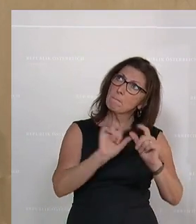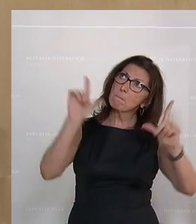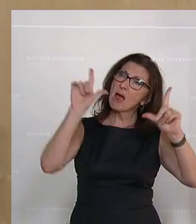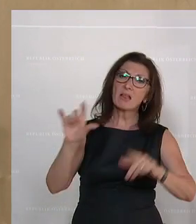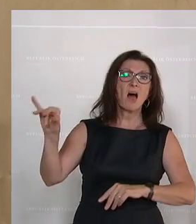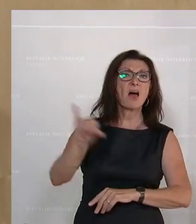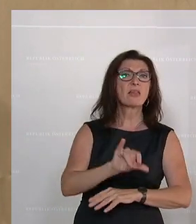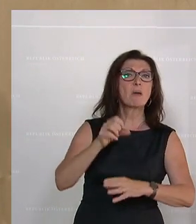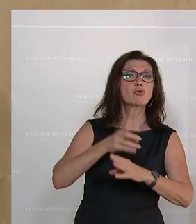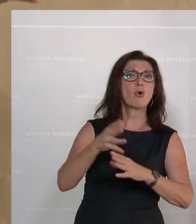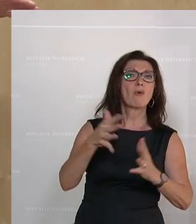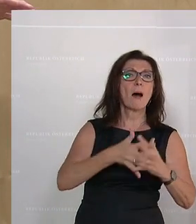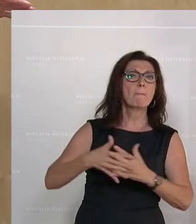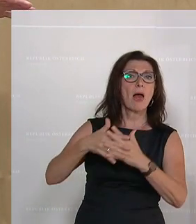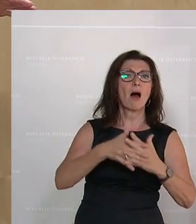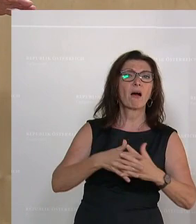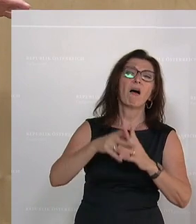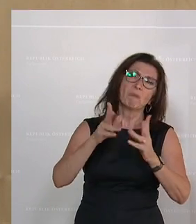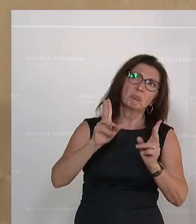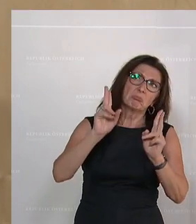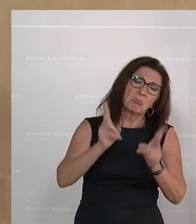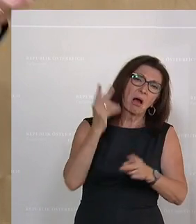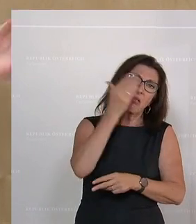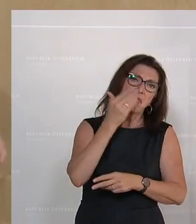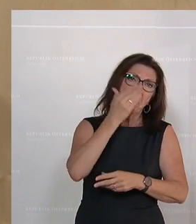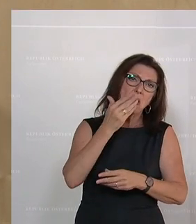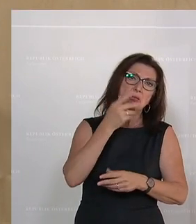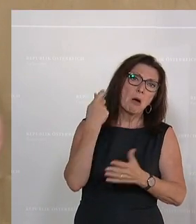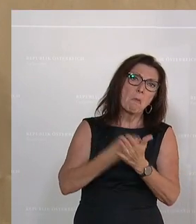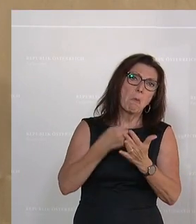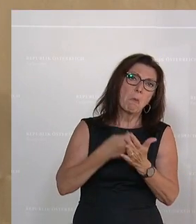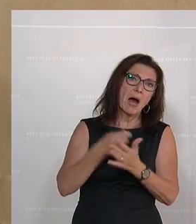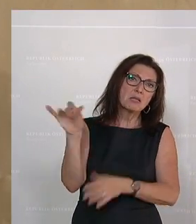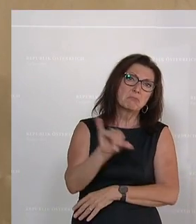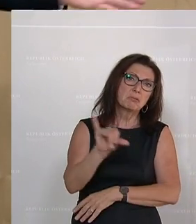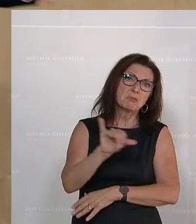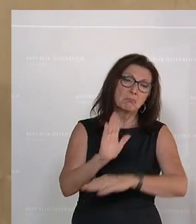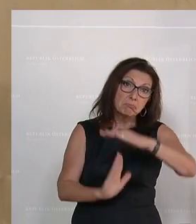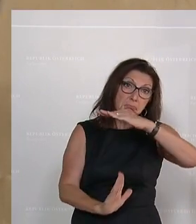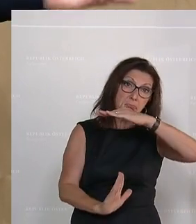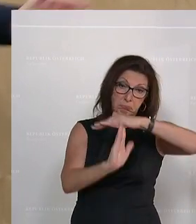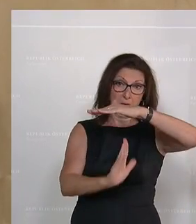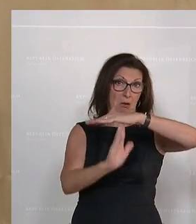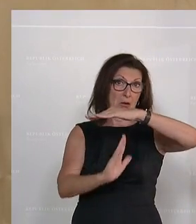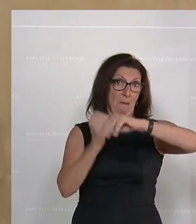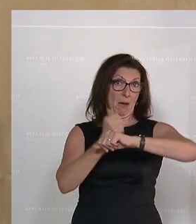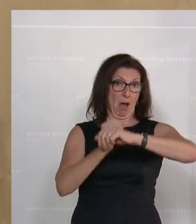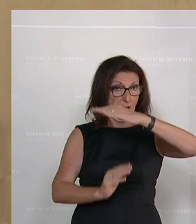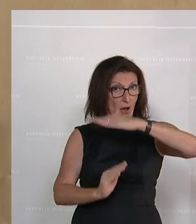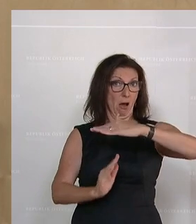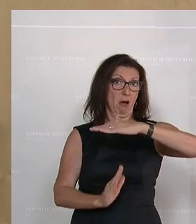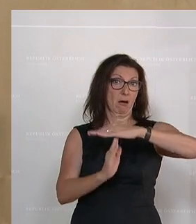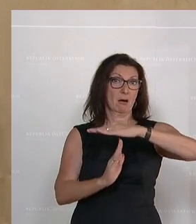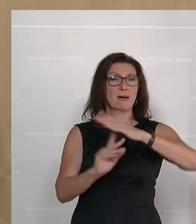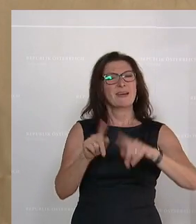in den vereinigten staaten einen preis deckeln niemand weiß wie das wirklich ausgeht wir sind halt als regierungsparteien als bundesregierung